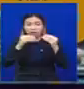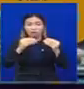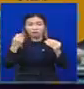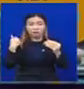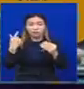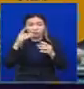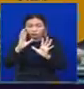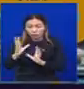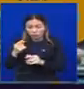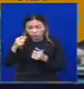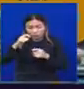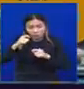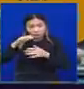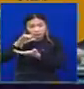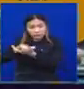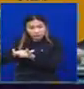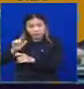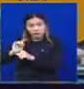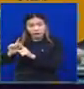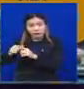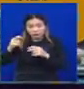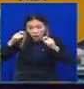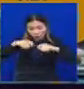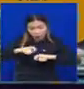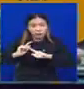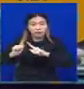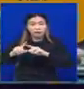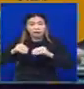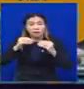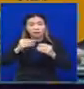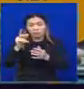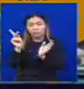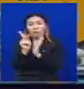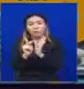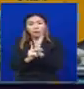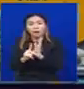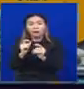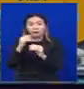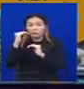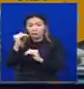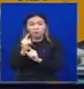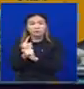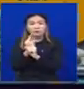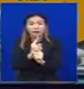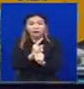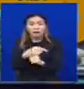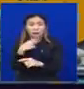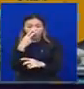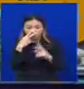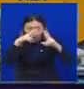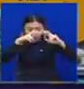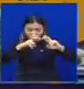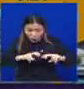นตรีและคู่สมรสมีหุ้นส่วนกับบริษัทตามจำนวนที่กฎหมายกำหนดด้วยล่ะโอ้บทตรวจสอบยังค